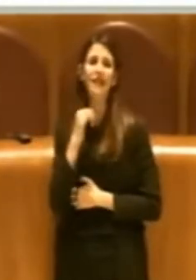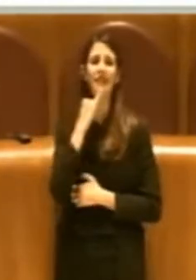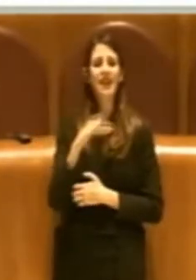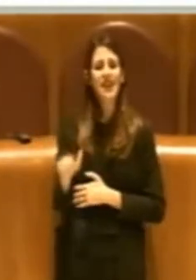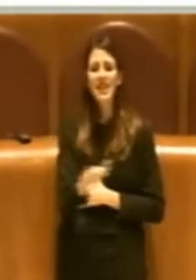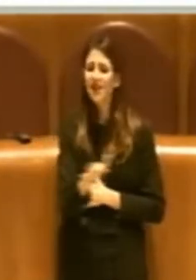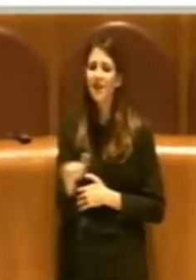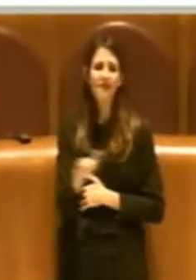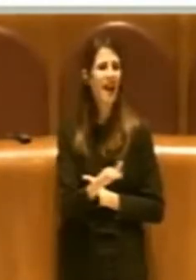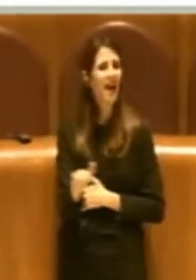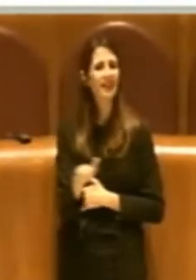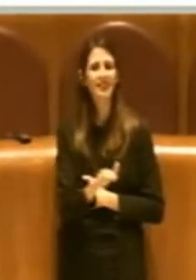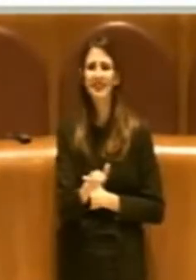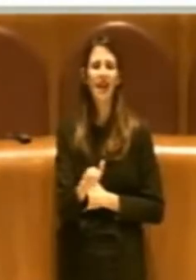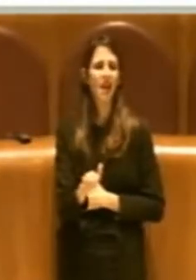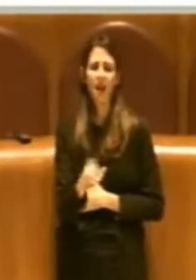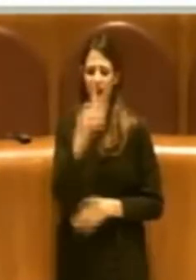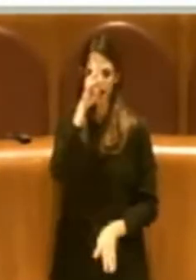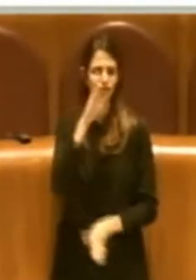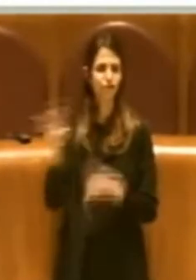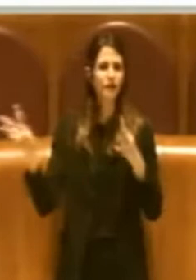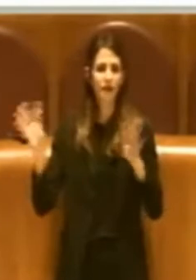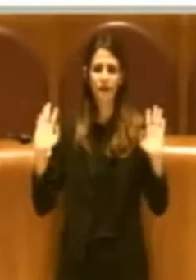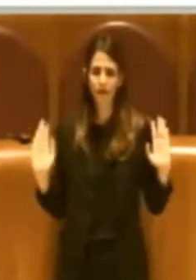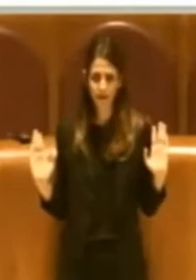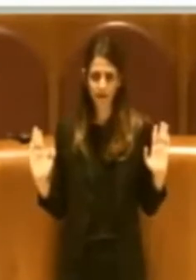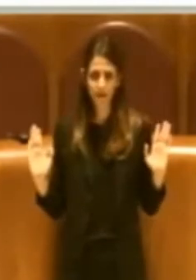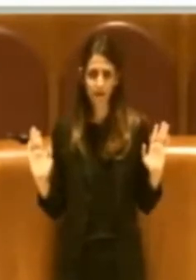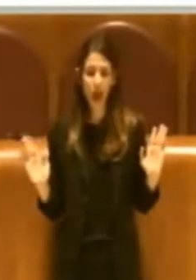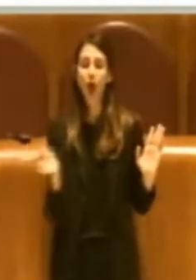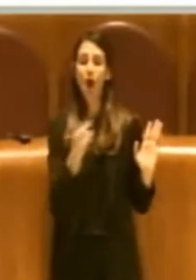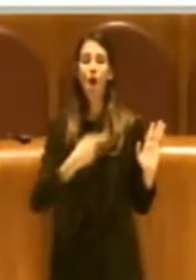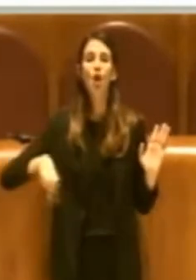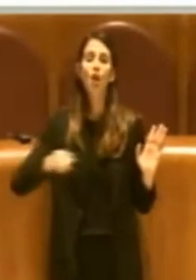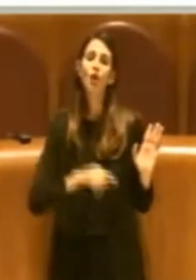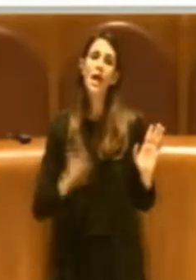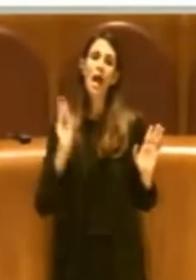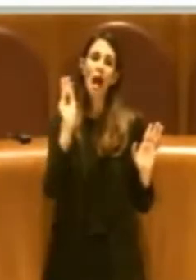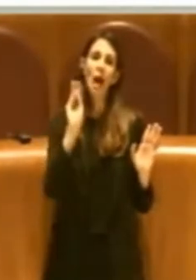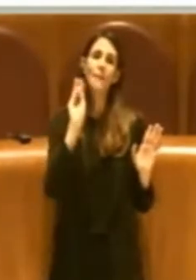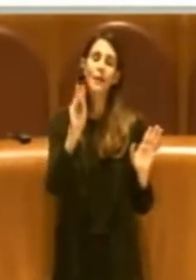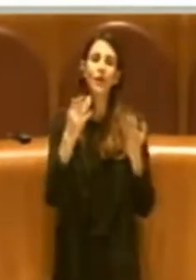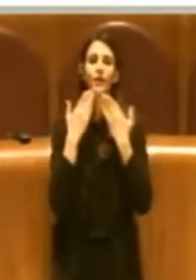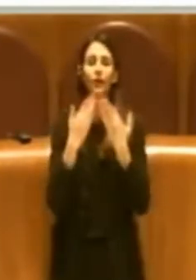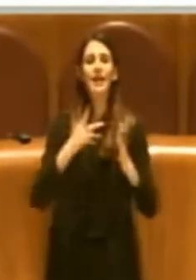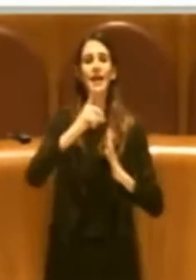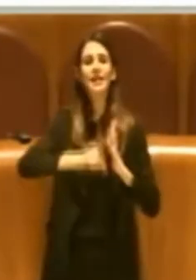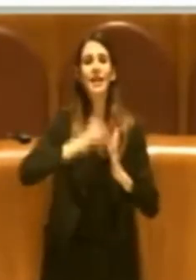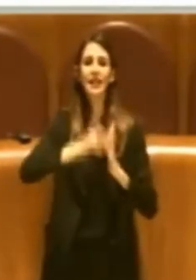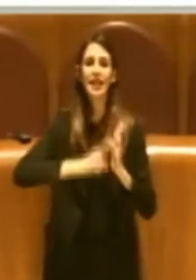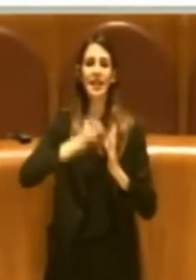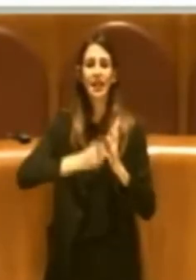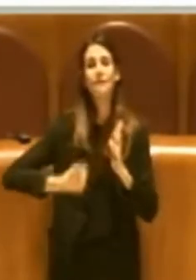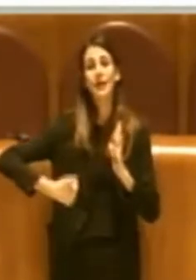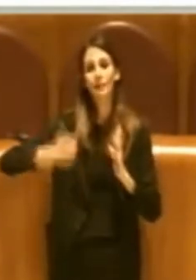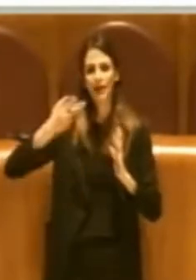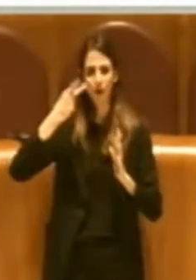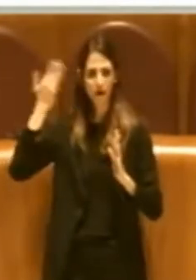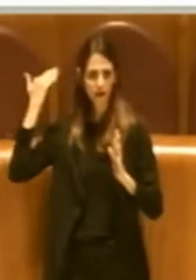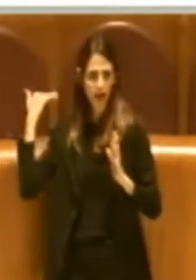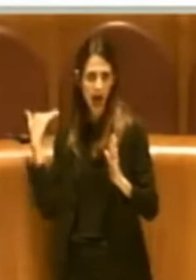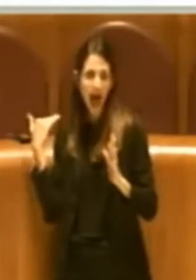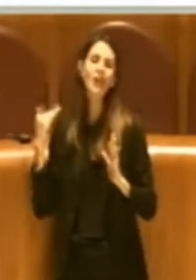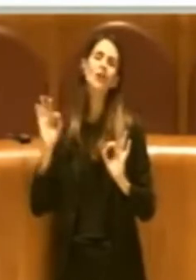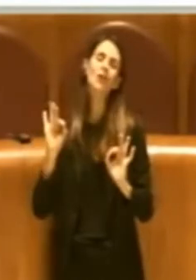degli uffici. E quindi abbiamo chiesto, con la delibera protocollata i primi di febbraio, di procedere a delle singole conferenze